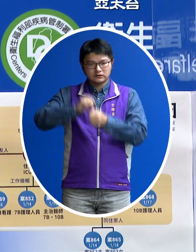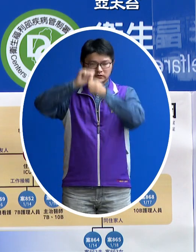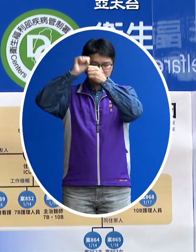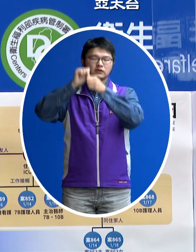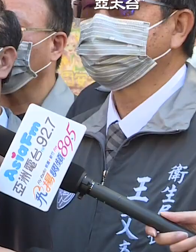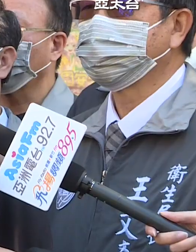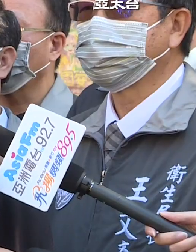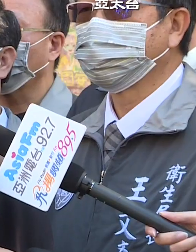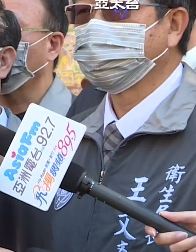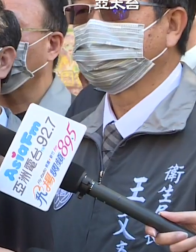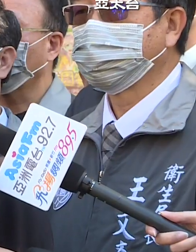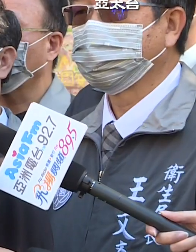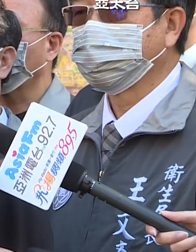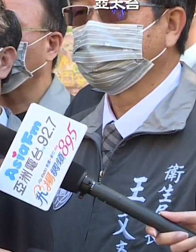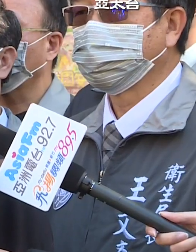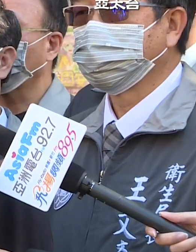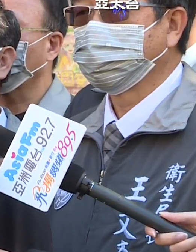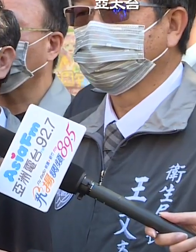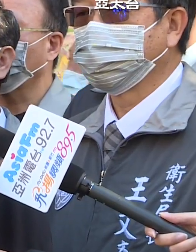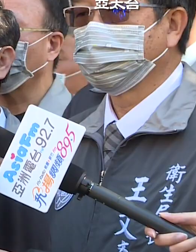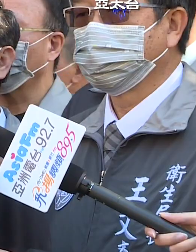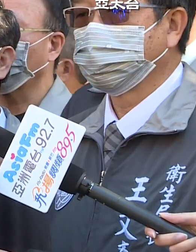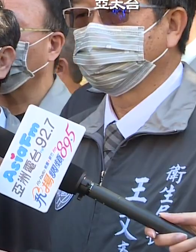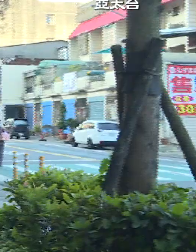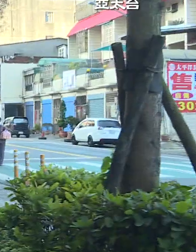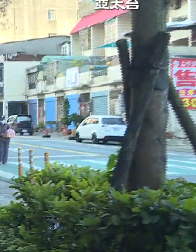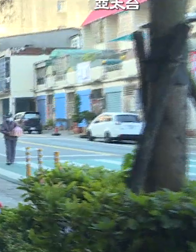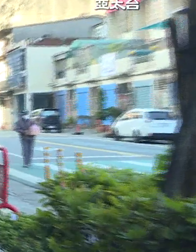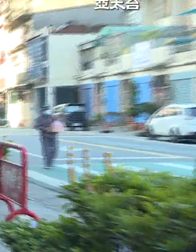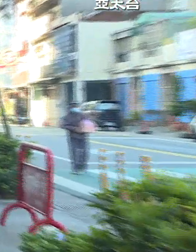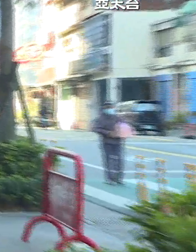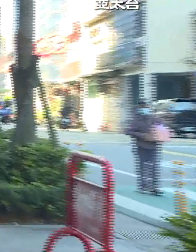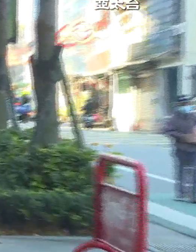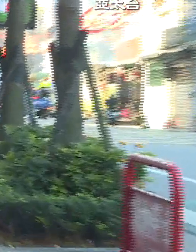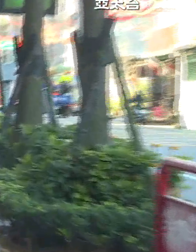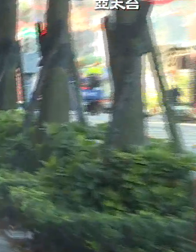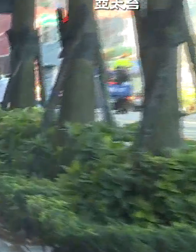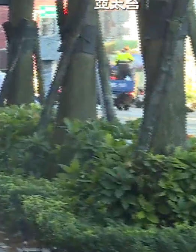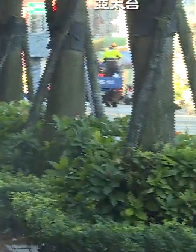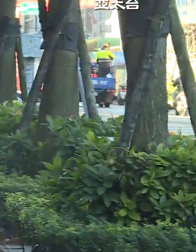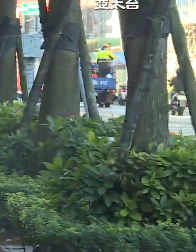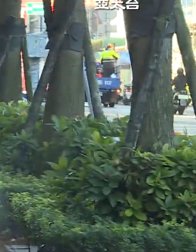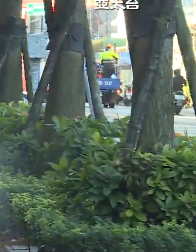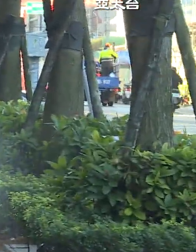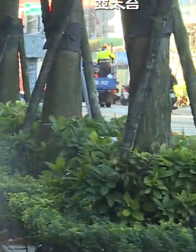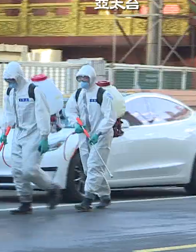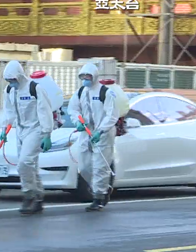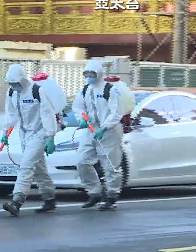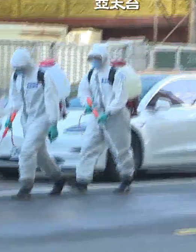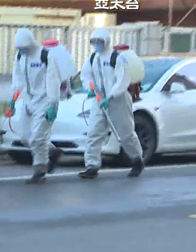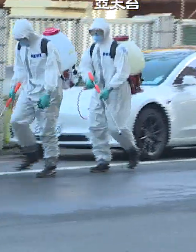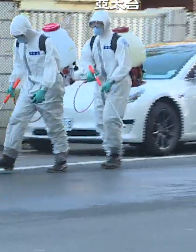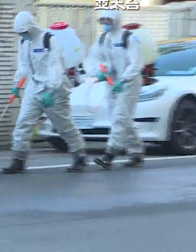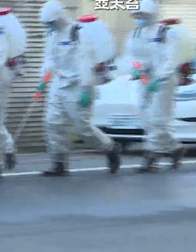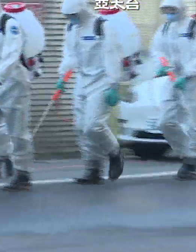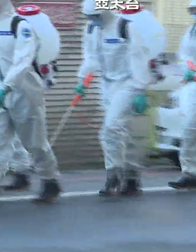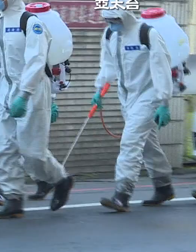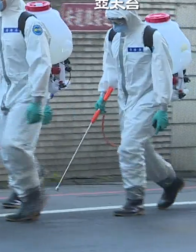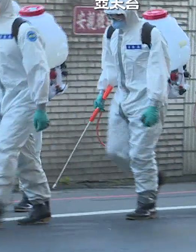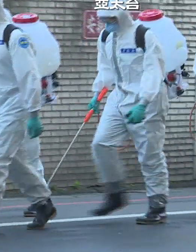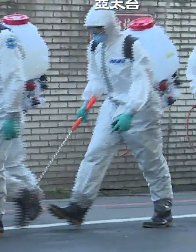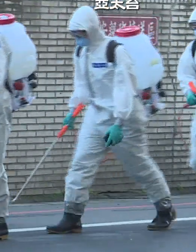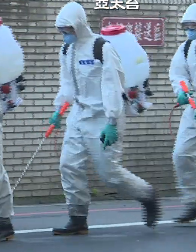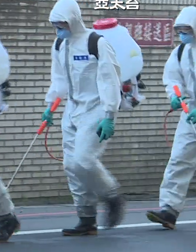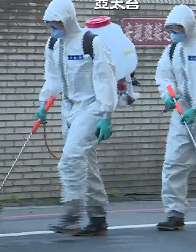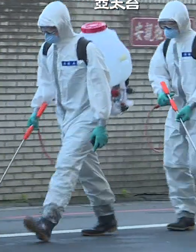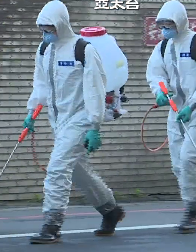越来越多。 桃园市长郑文灿指出，初步掌握1100人要进行居家隔离。不过，陈时中表示，指挥中